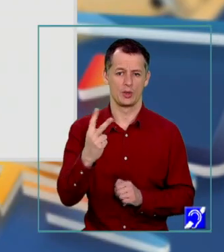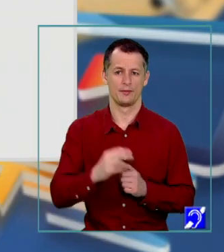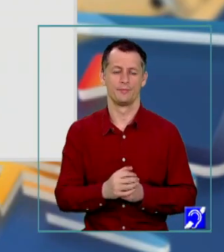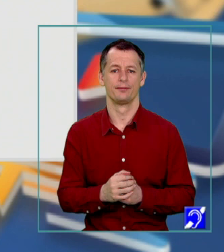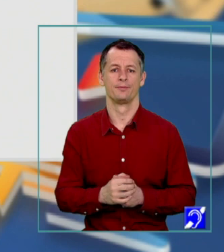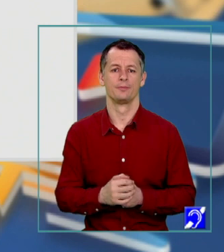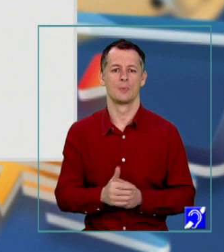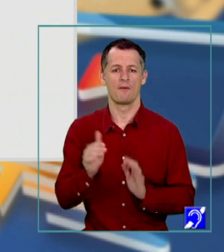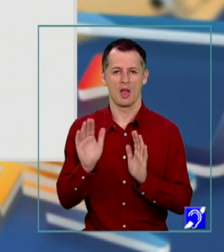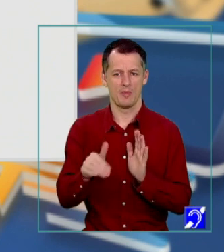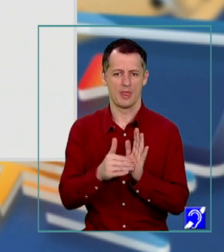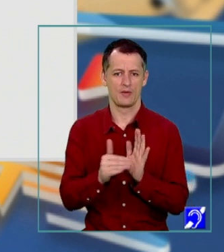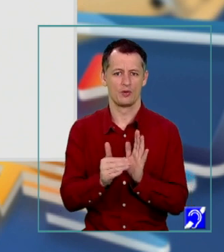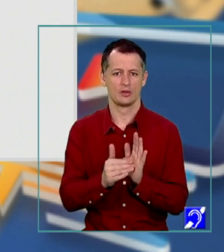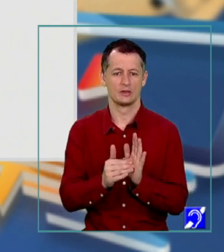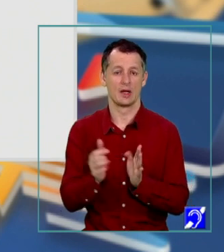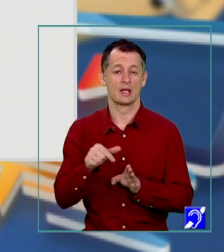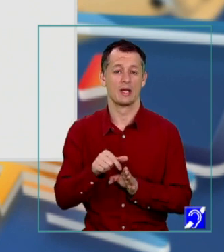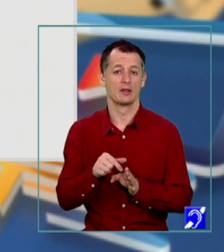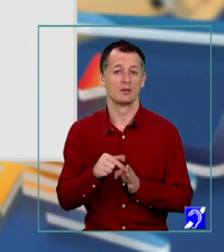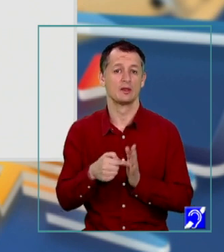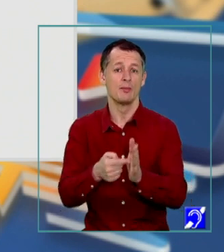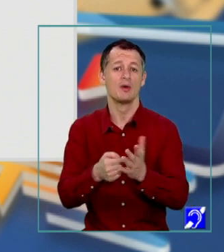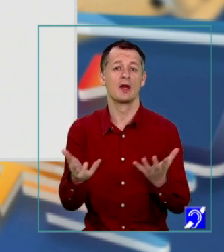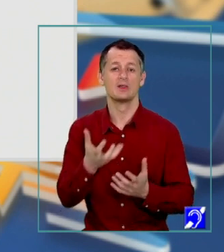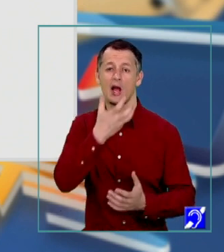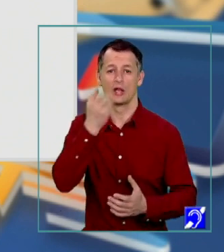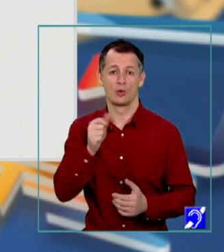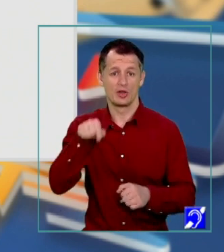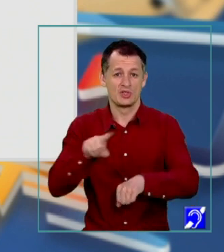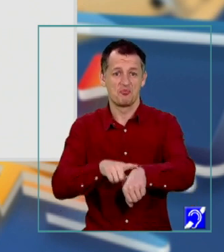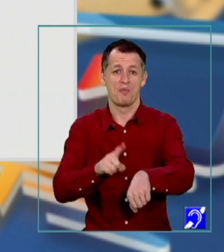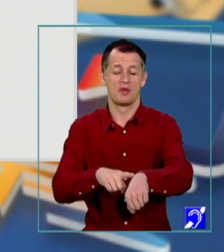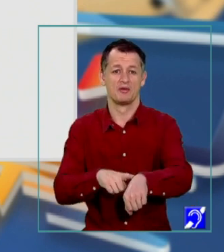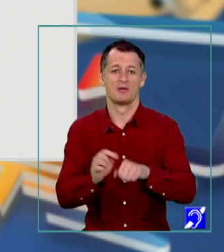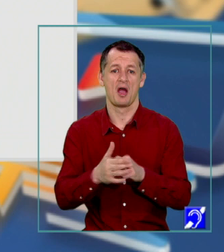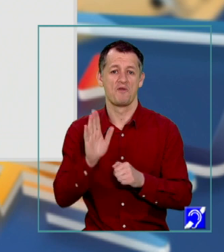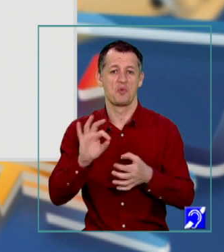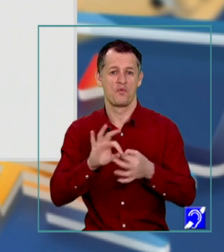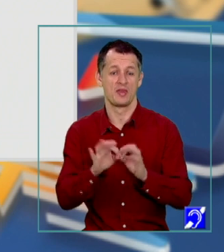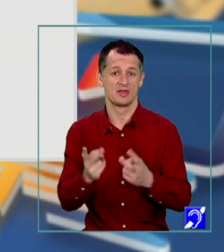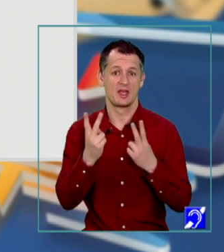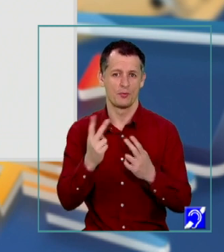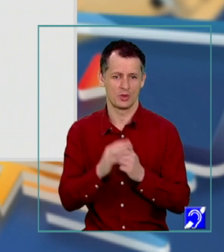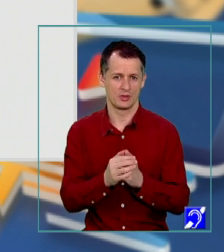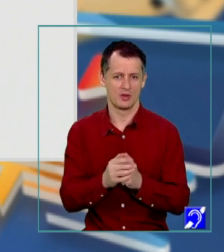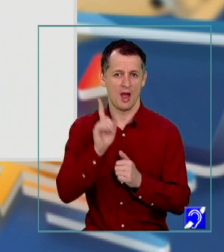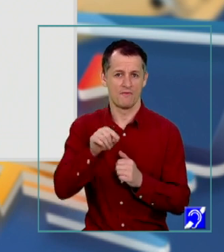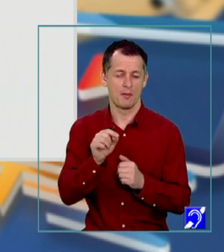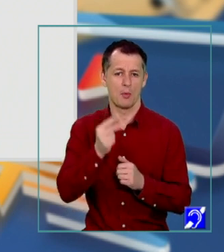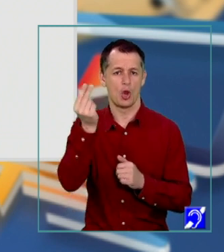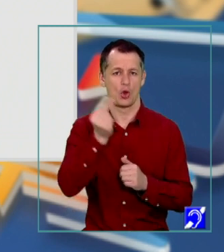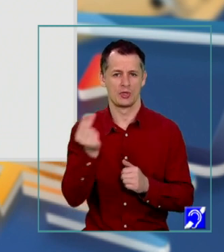Avem nevoie să determinăm căldura. În acest moment avem niște cuvinte cheie. Avem o